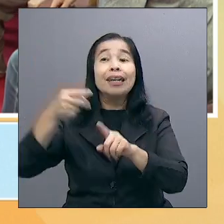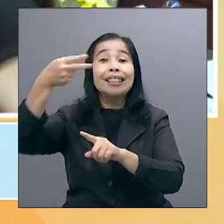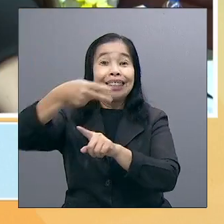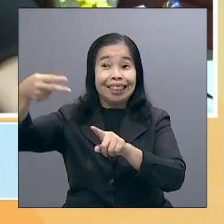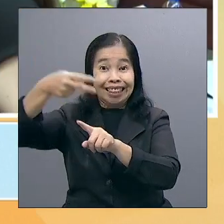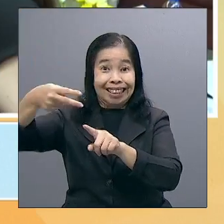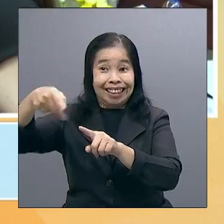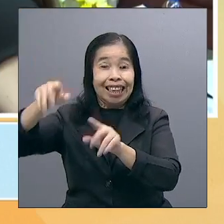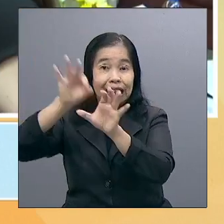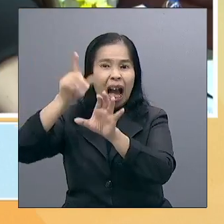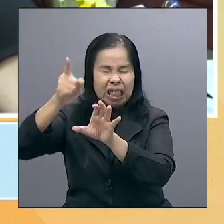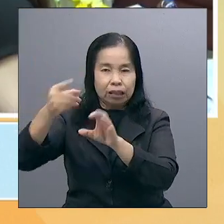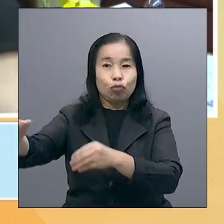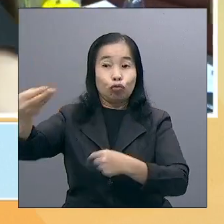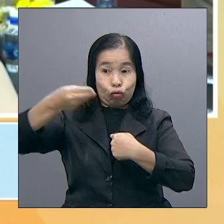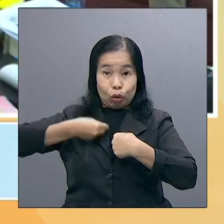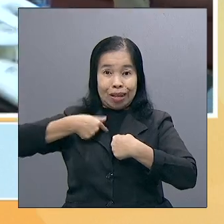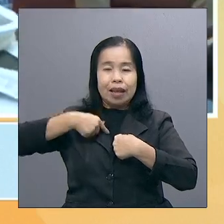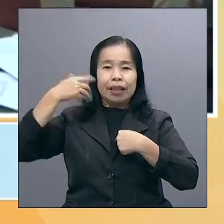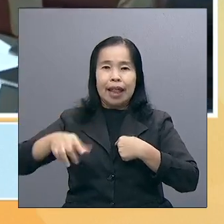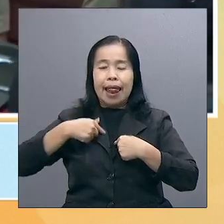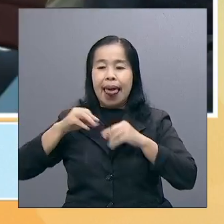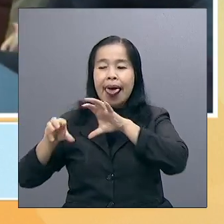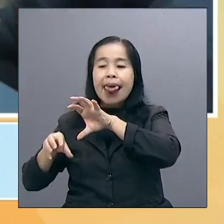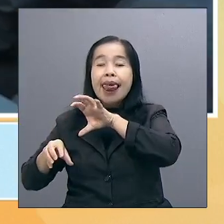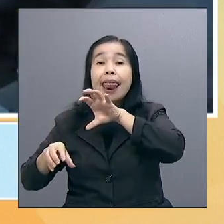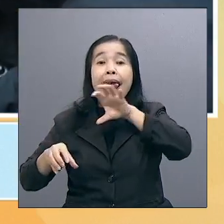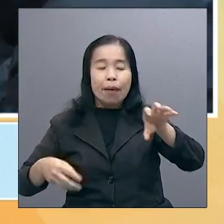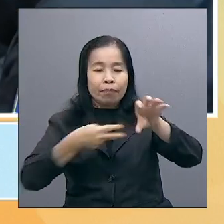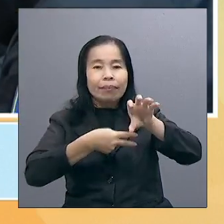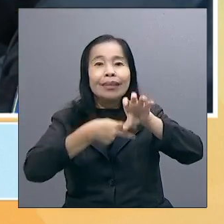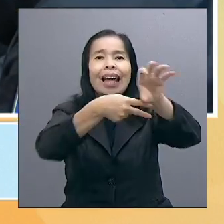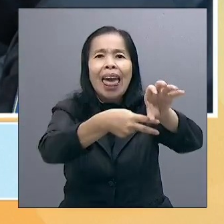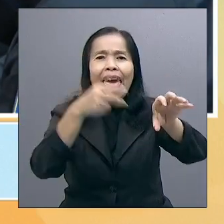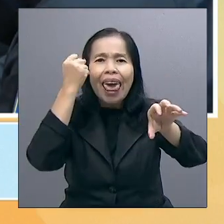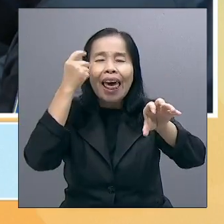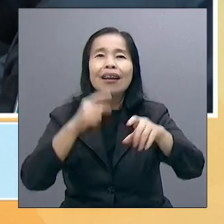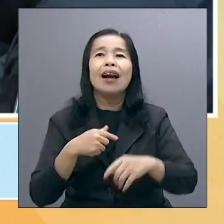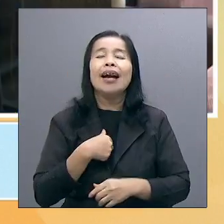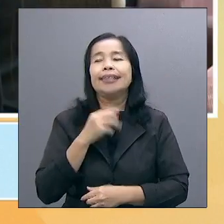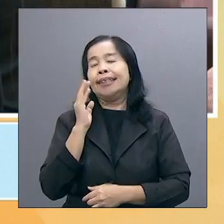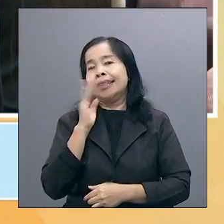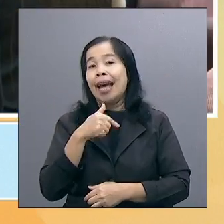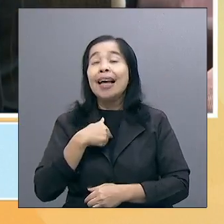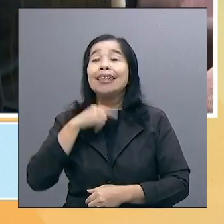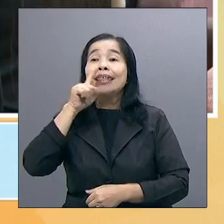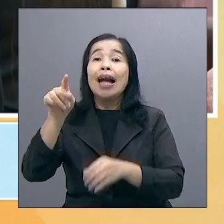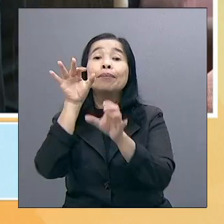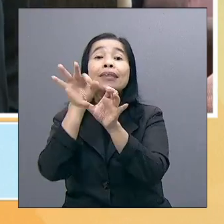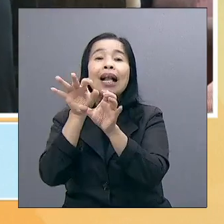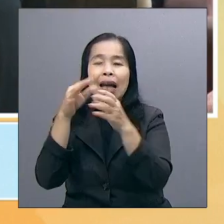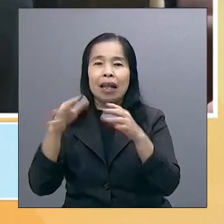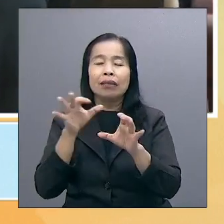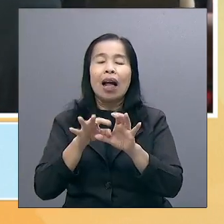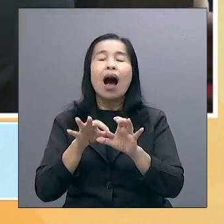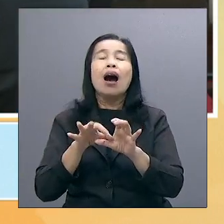วข้อความลาสุมันเป็ข้อความที่มดชาชีพส่งมาคือแบบนี้ค่ ใฉันเคยมีโอกาสได้คยกัธนาคารแหประเทศไยถ้หนอก